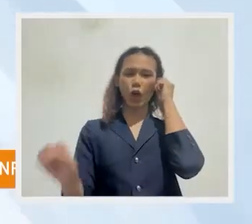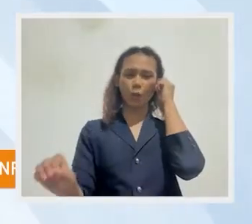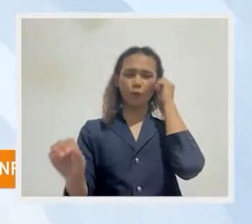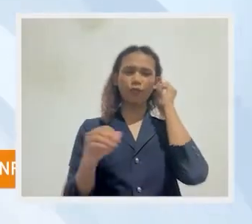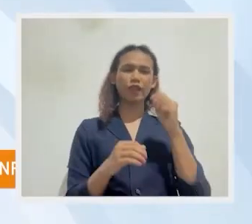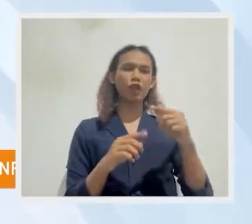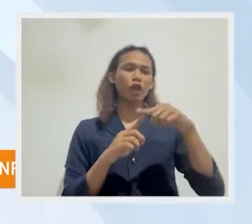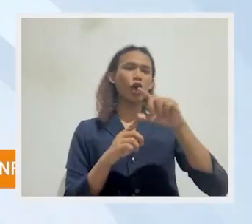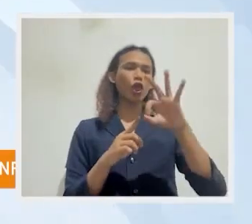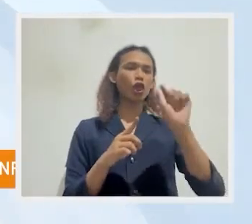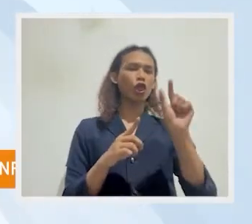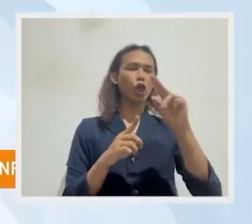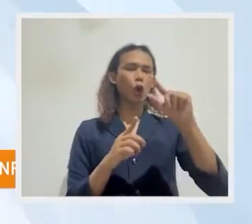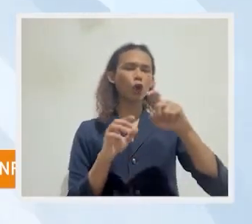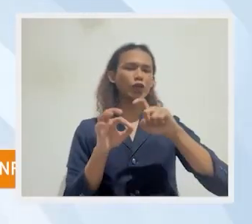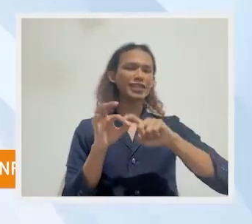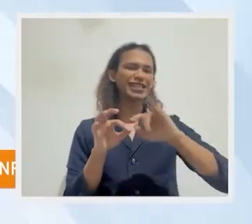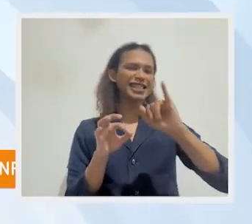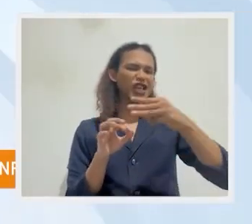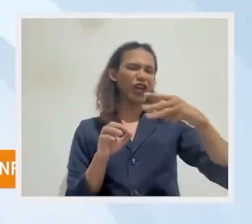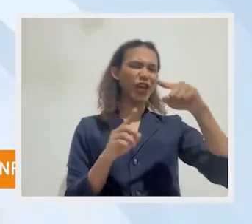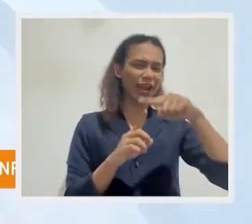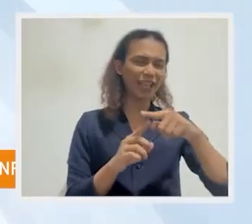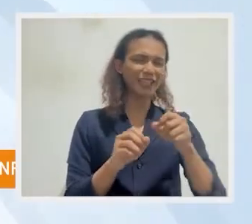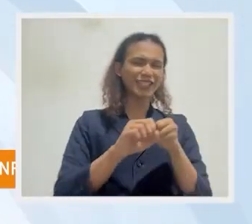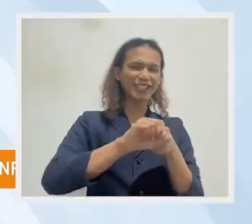stetoskop, turniket, senter,